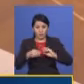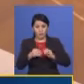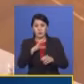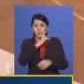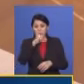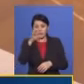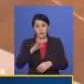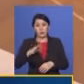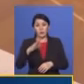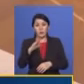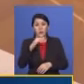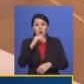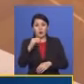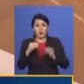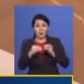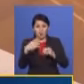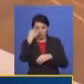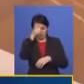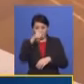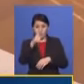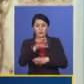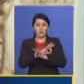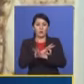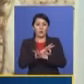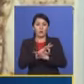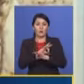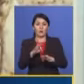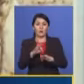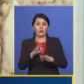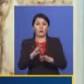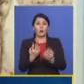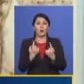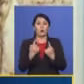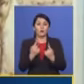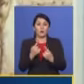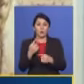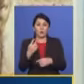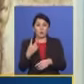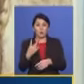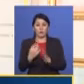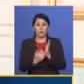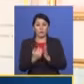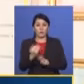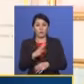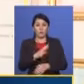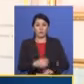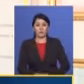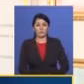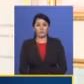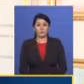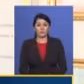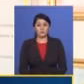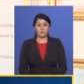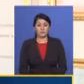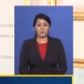солтүстік қазақстандық ғалымдардың 10 жылдық еңбектері зая кетпей, мұқыл типті ірі қараның екі түрі өсіріліп шығарылды. Две заводские линии